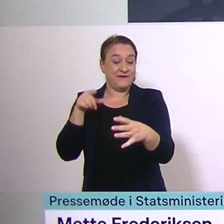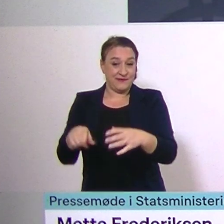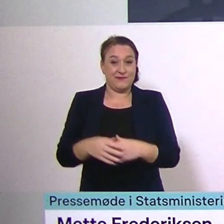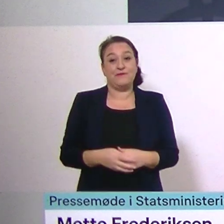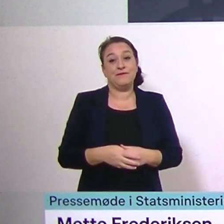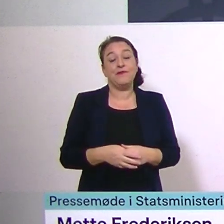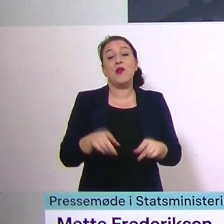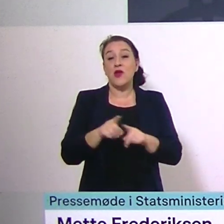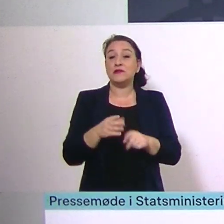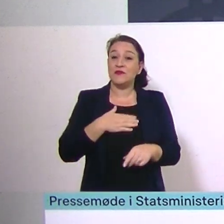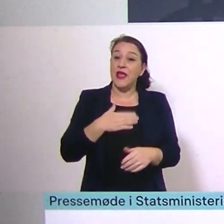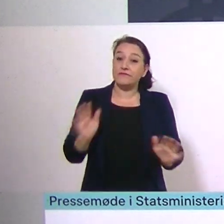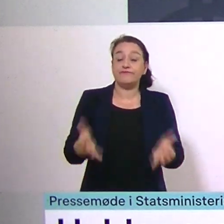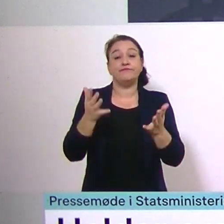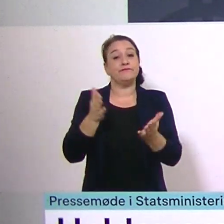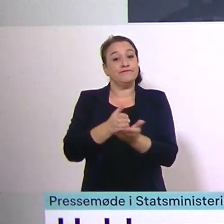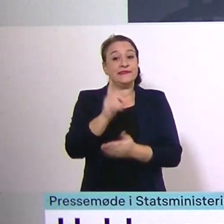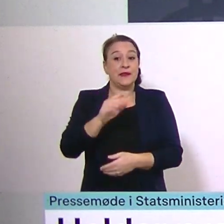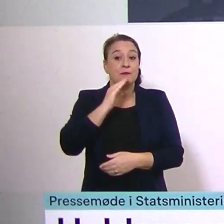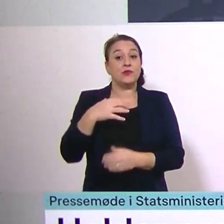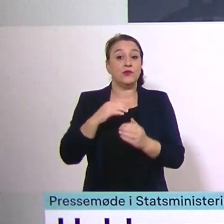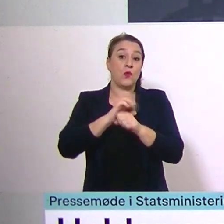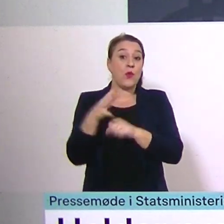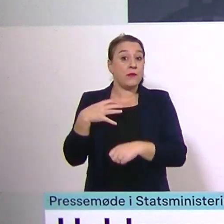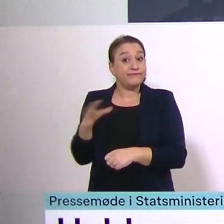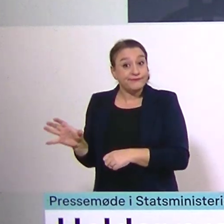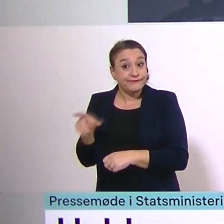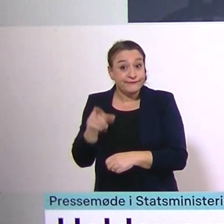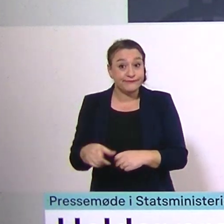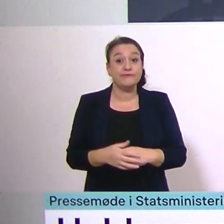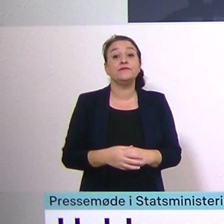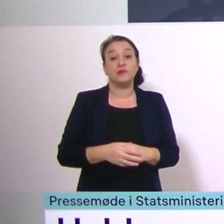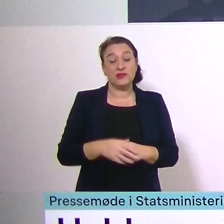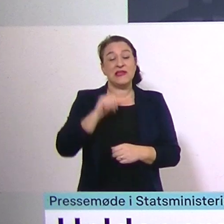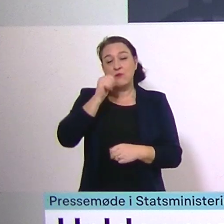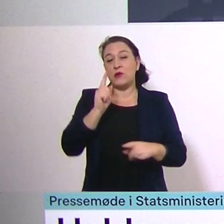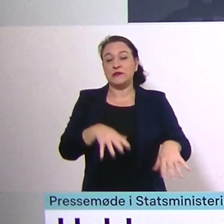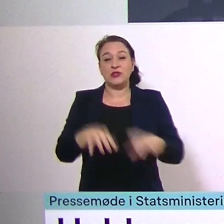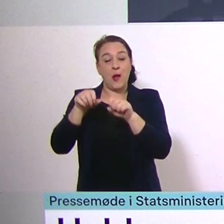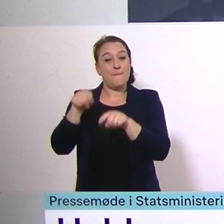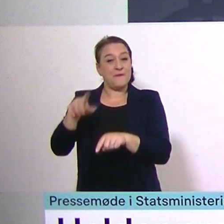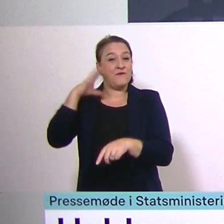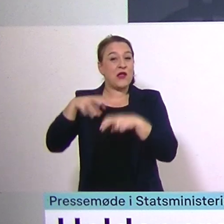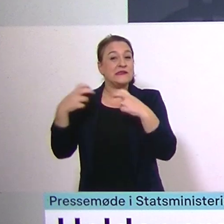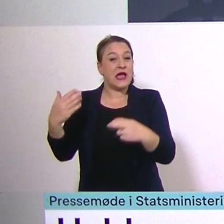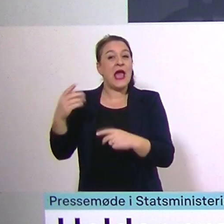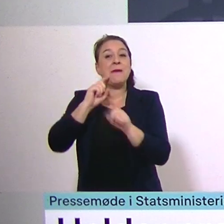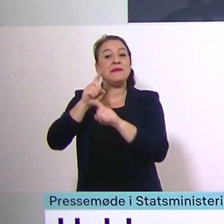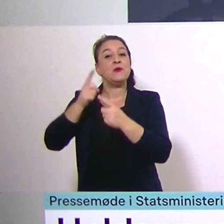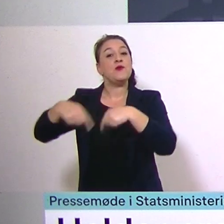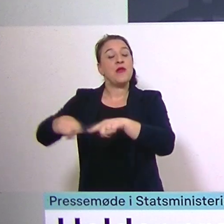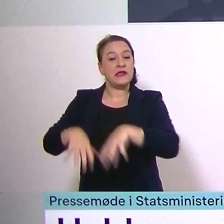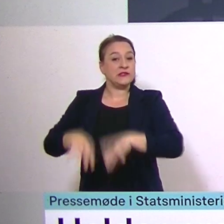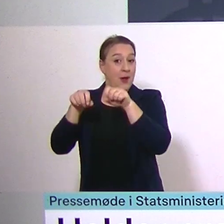Det vil regeringen derfor foreslå Folketingets epidemiudvalg i morgen. Lad mig først sige lidt om baggrunden.